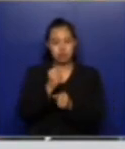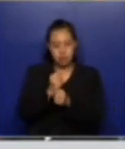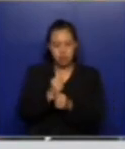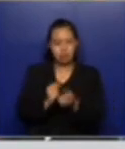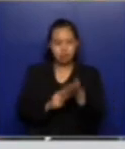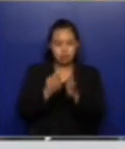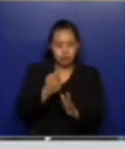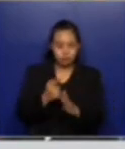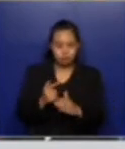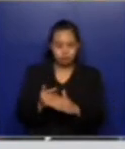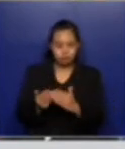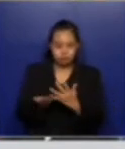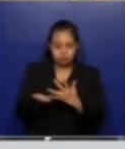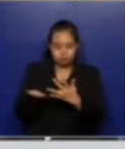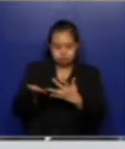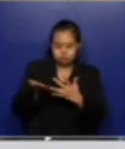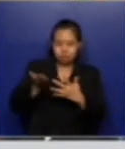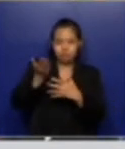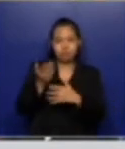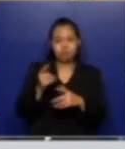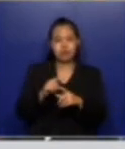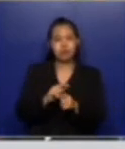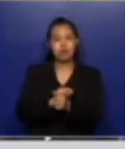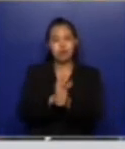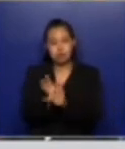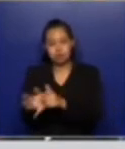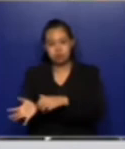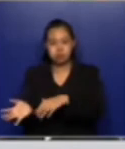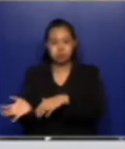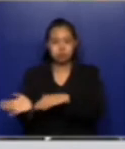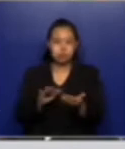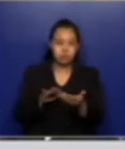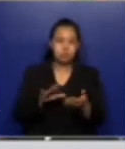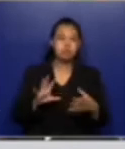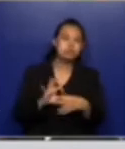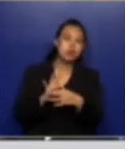วขึ้นมาเนี่ยแล้วมาเจ๊งตอนที่ท่านล็อกดาวน์เขาเนี่ย